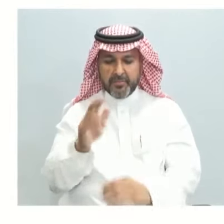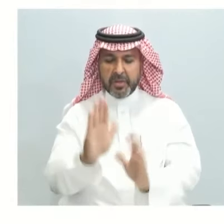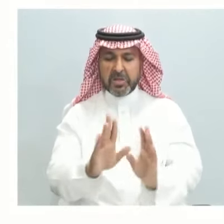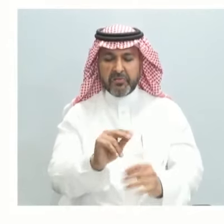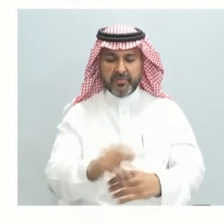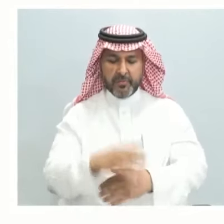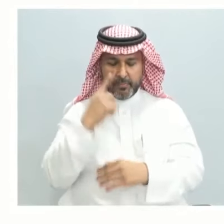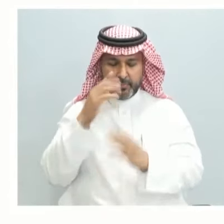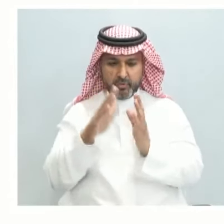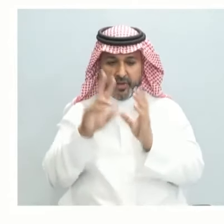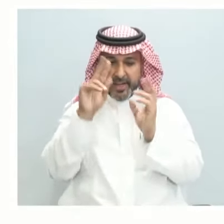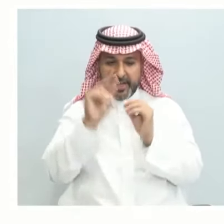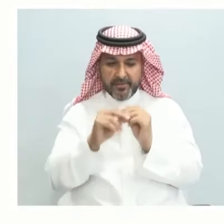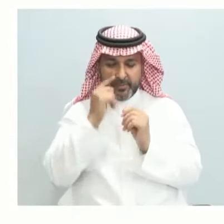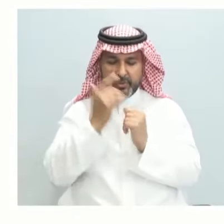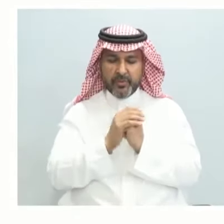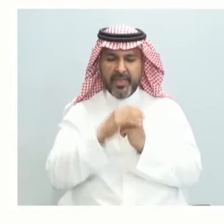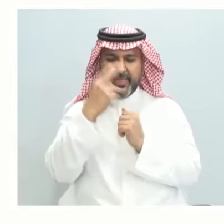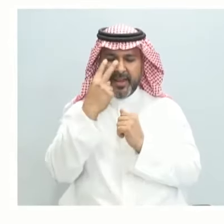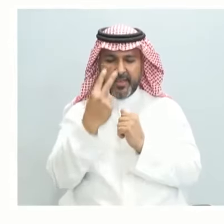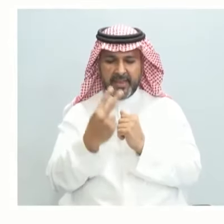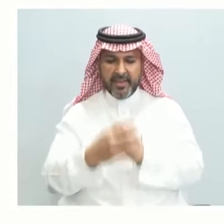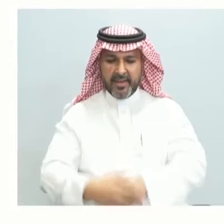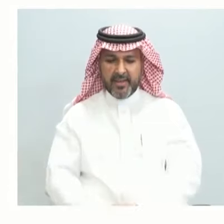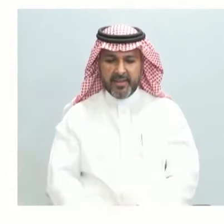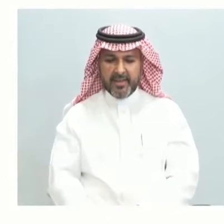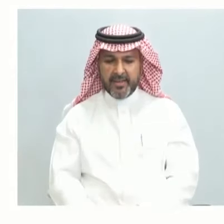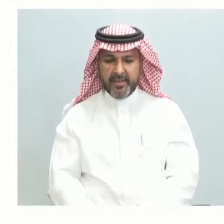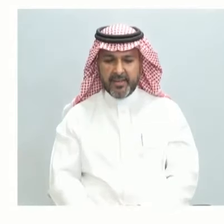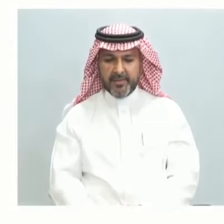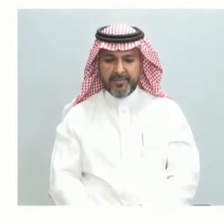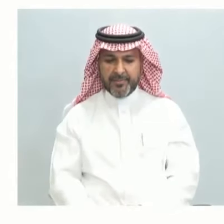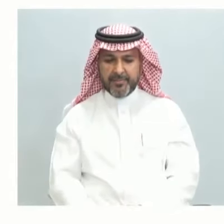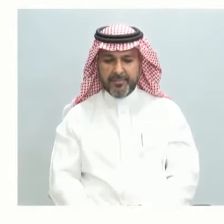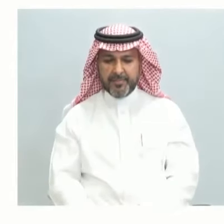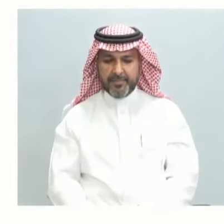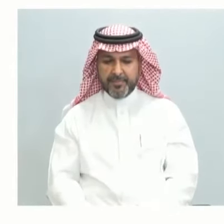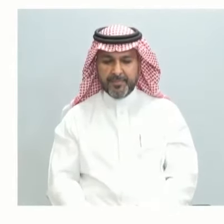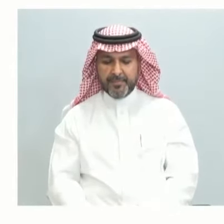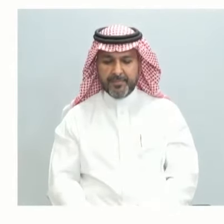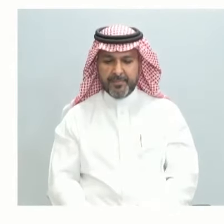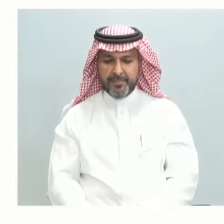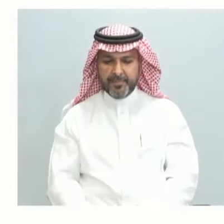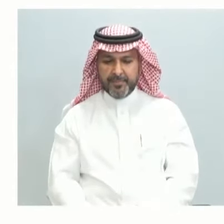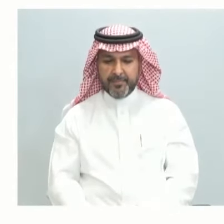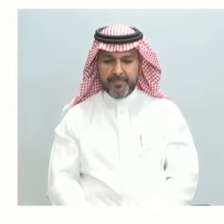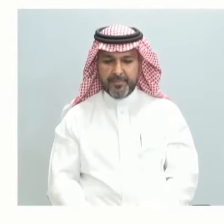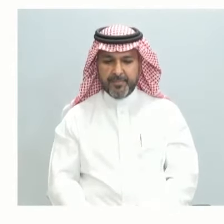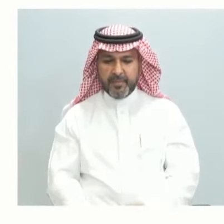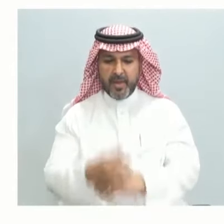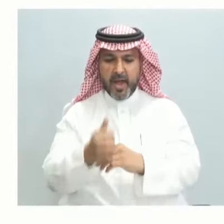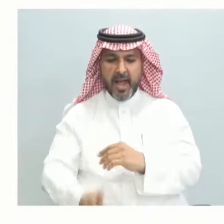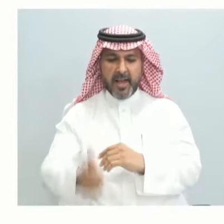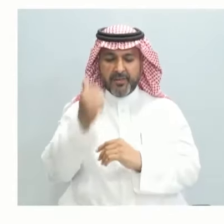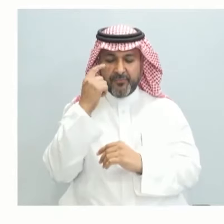سنبدا الان باختيار الاعداد المشتركه نلاحظ لدي الاثنين مشترك الالف ايضا